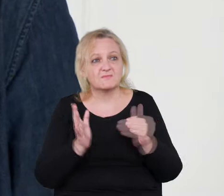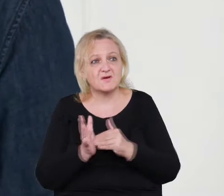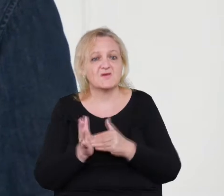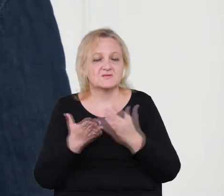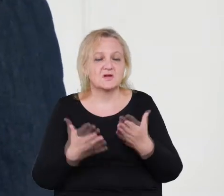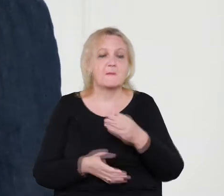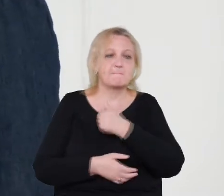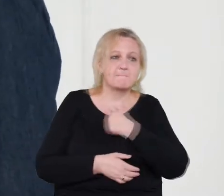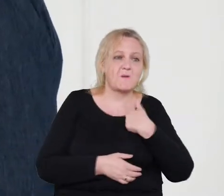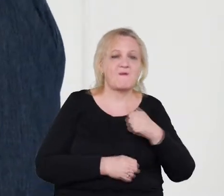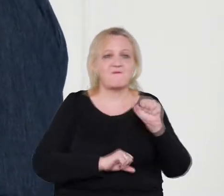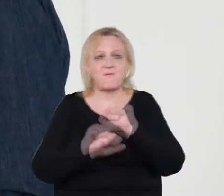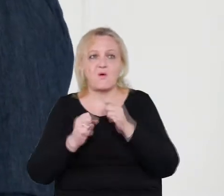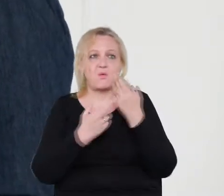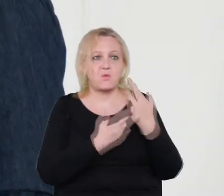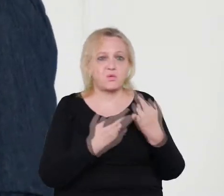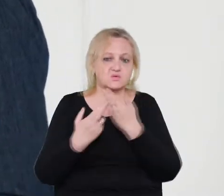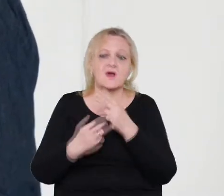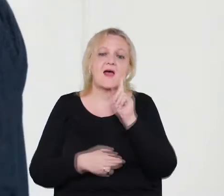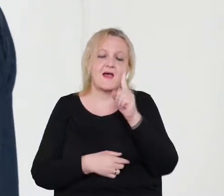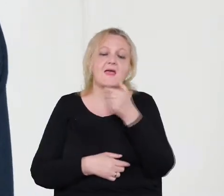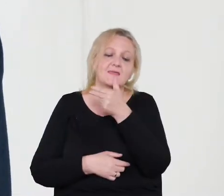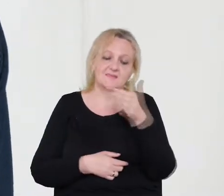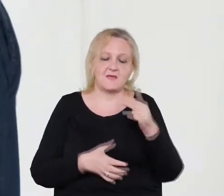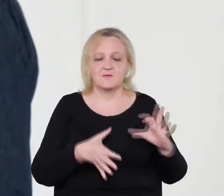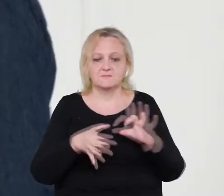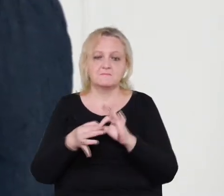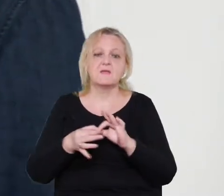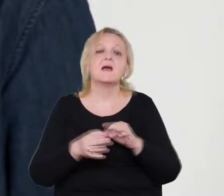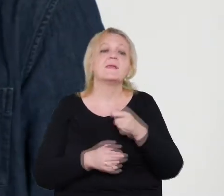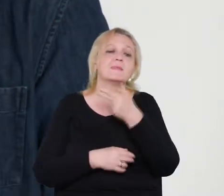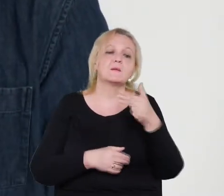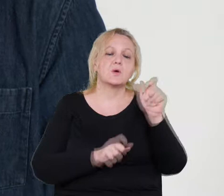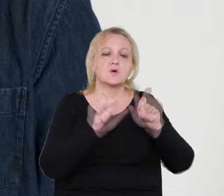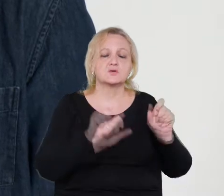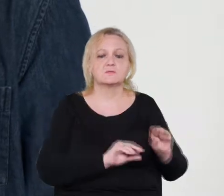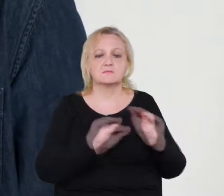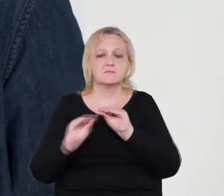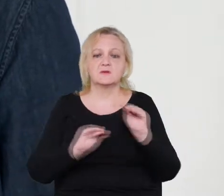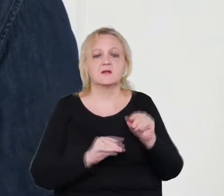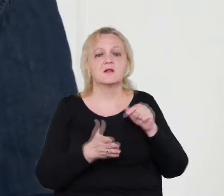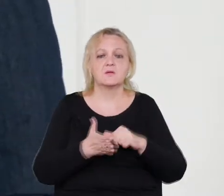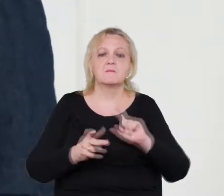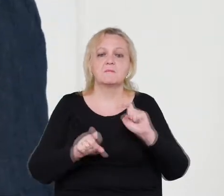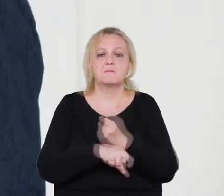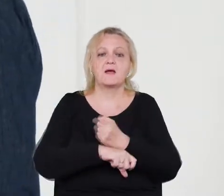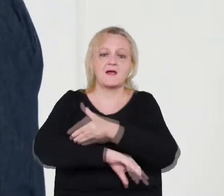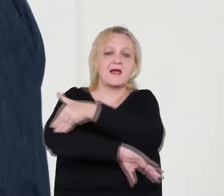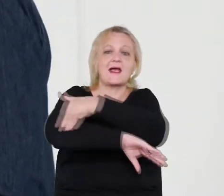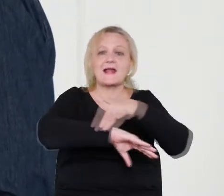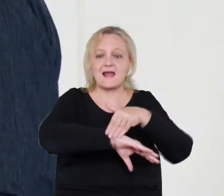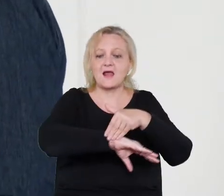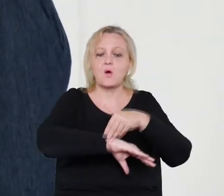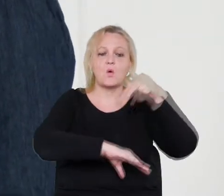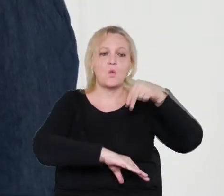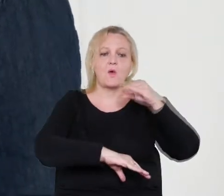pomiędzy Polską a Włochami jest jedna wspólna w kontekście migracji mianowicie to że jesteśmy krajami granicznymi jeśli chodzi o Unię Europejską